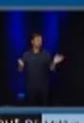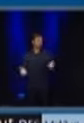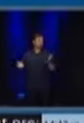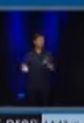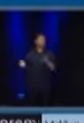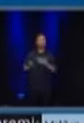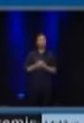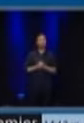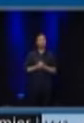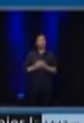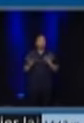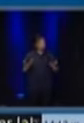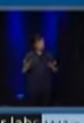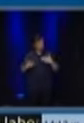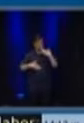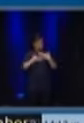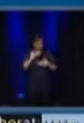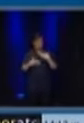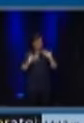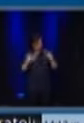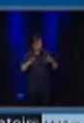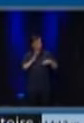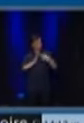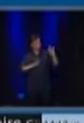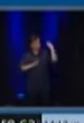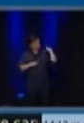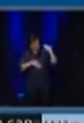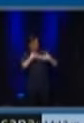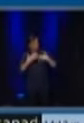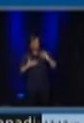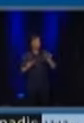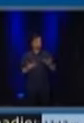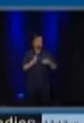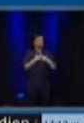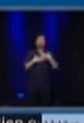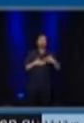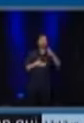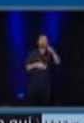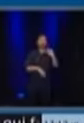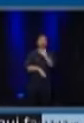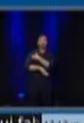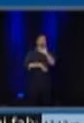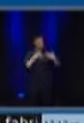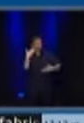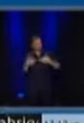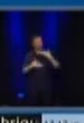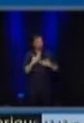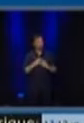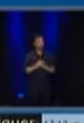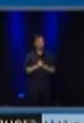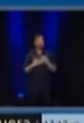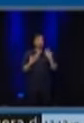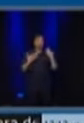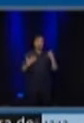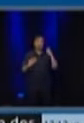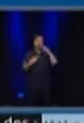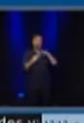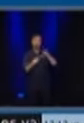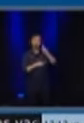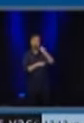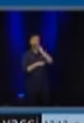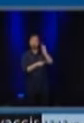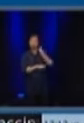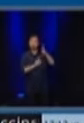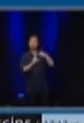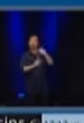évidemment, prochaine étape qui est déjà commencée, c'est la deuxième dose. Donc, la deuxième dose, on est rendu à 20 %. Donc,